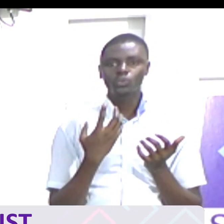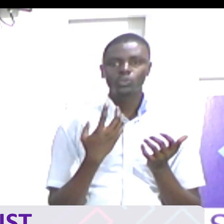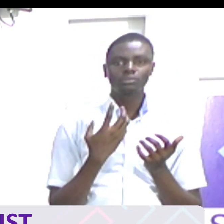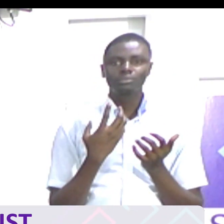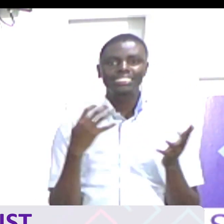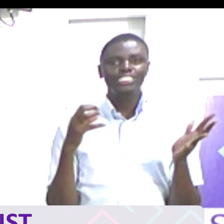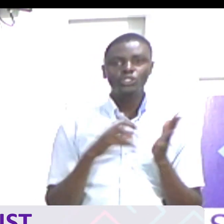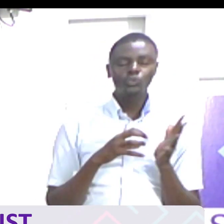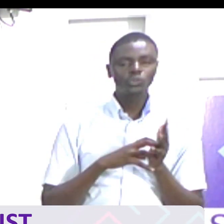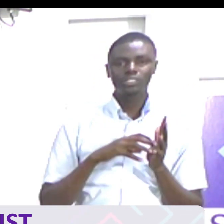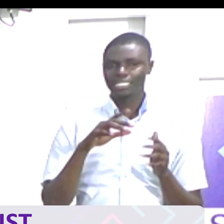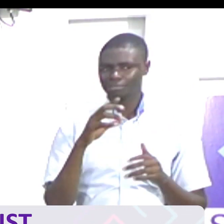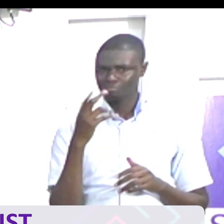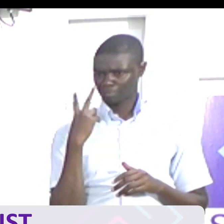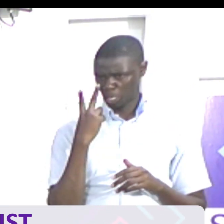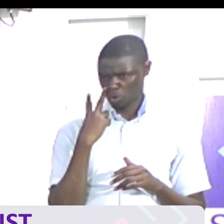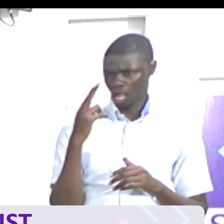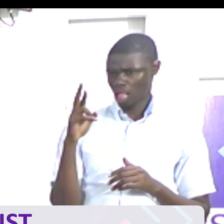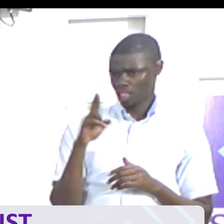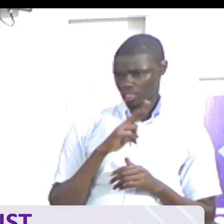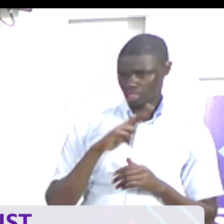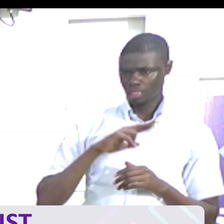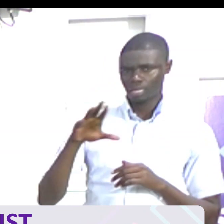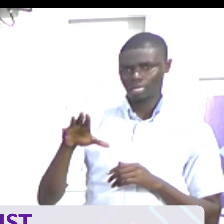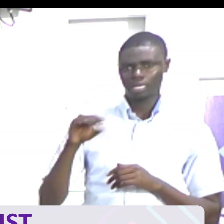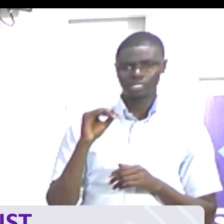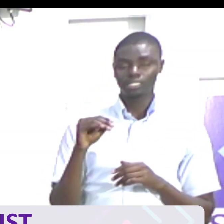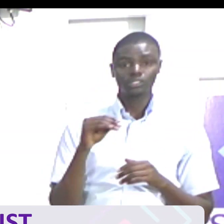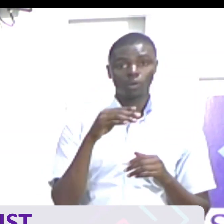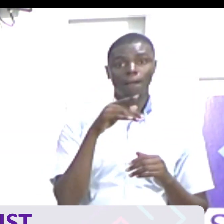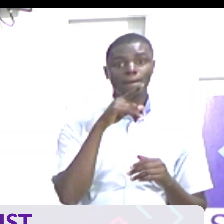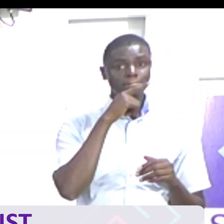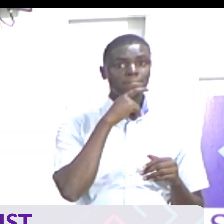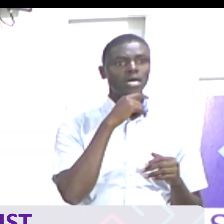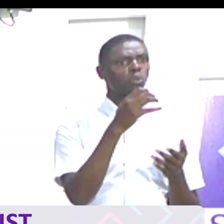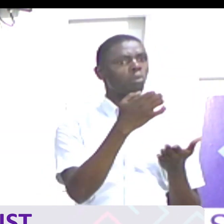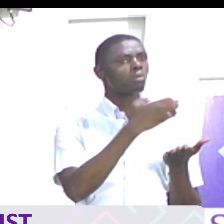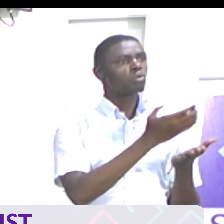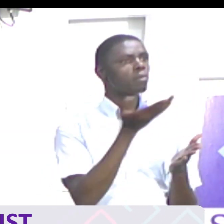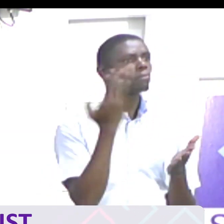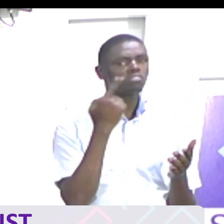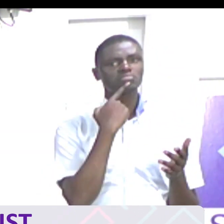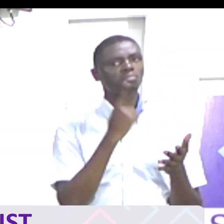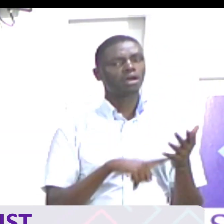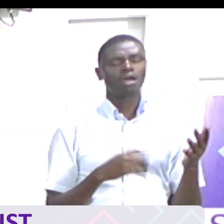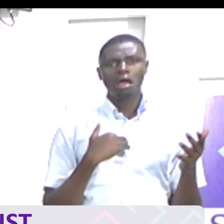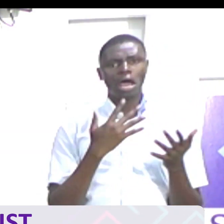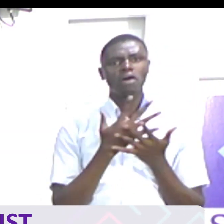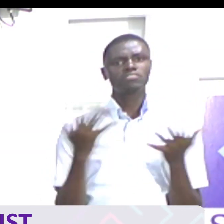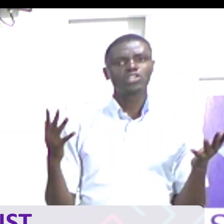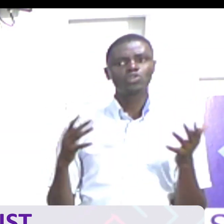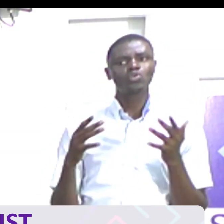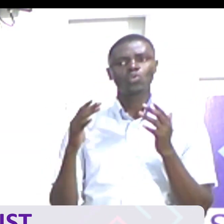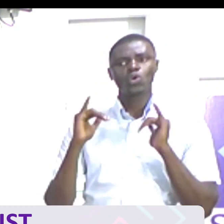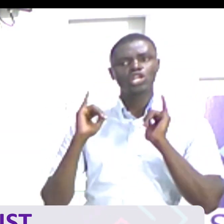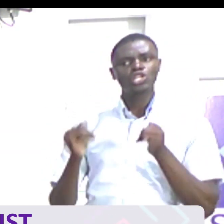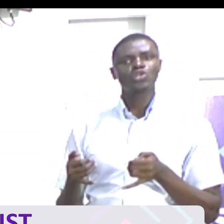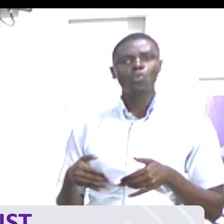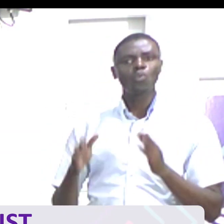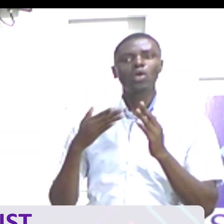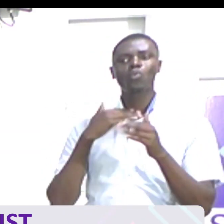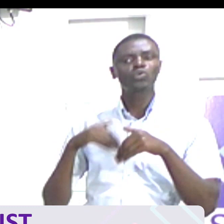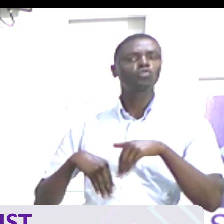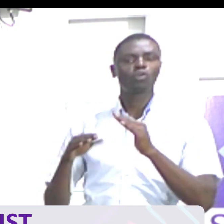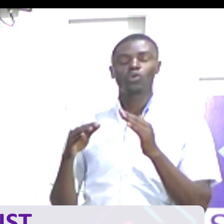bigger risk yenye niona and you know the guy was employed, but then again akasema niaje kuna kitu mpya, this new path I want to take. And tonight